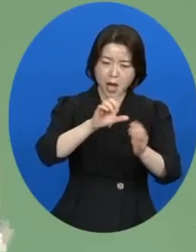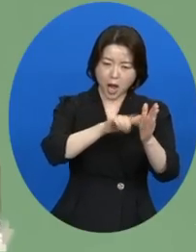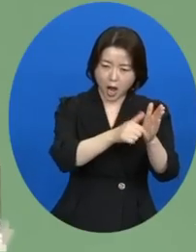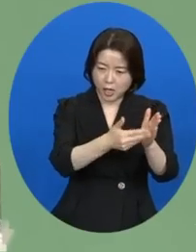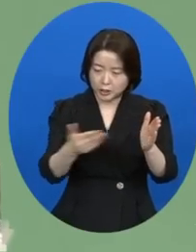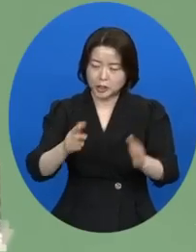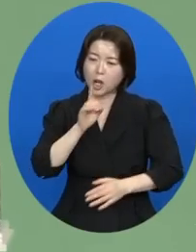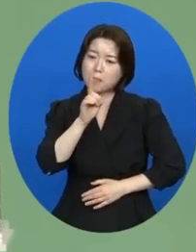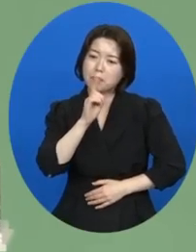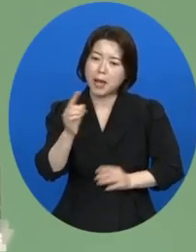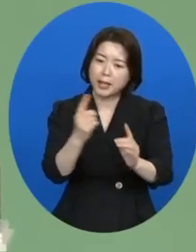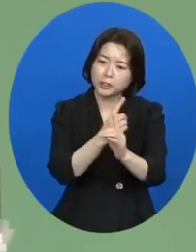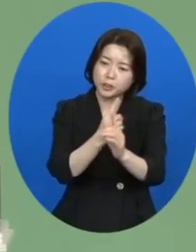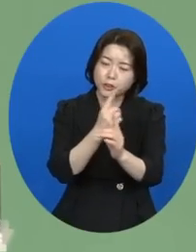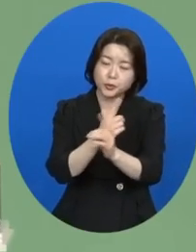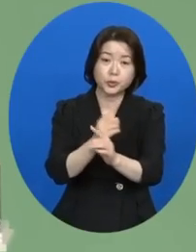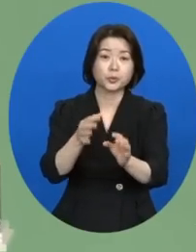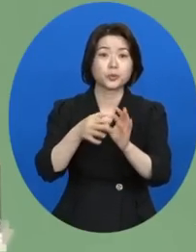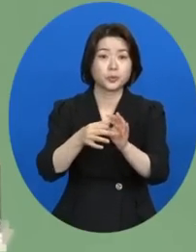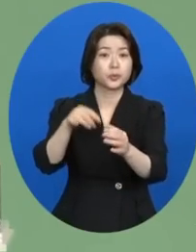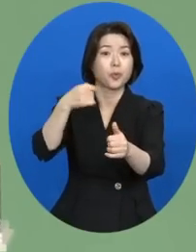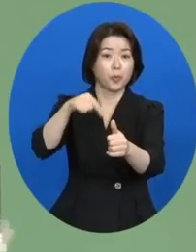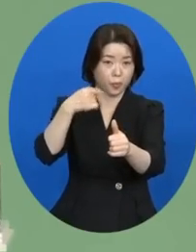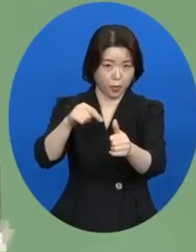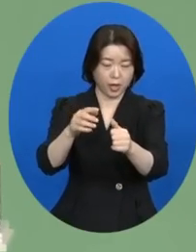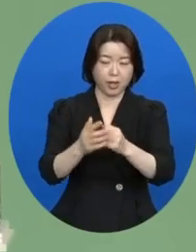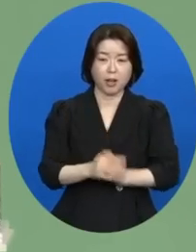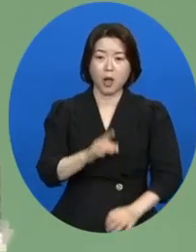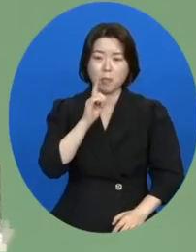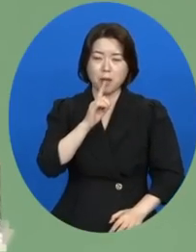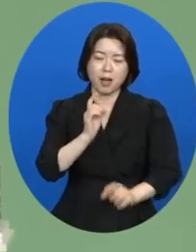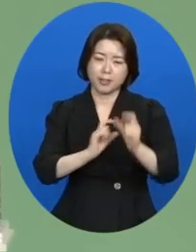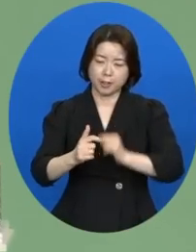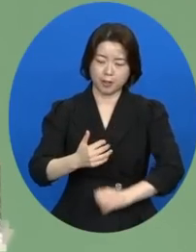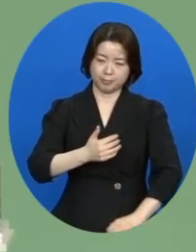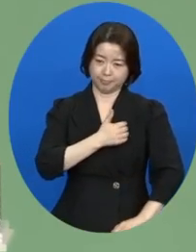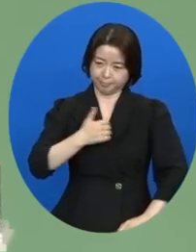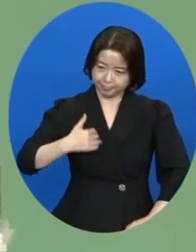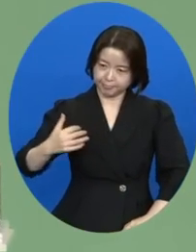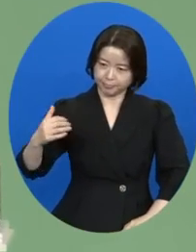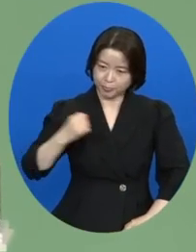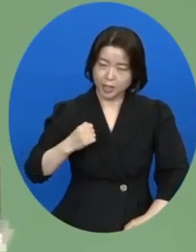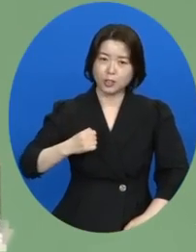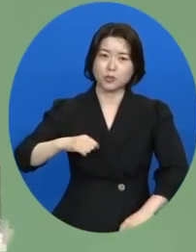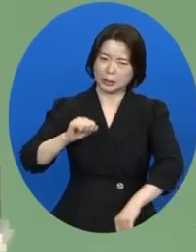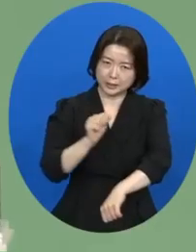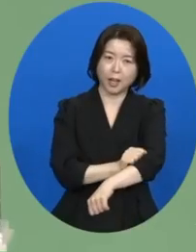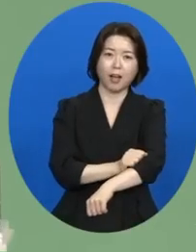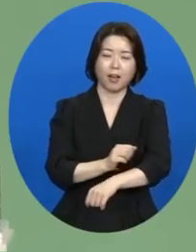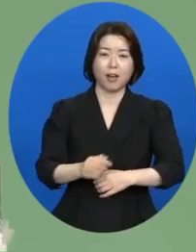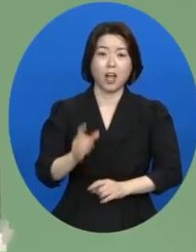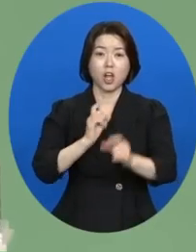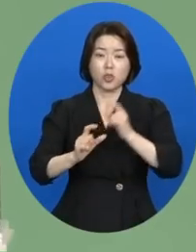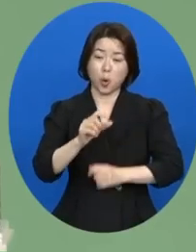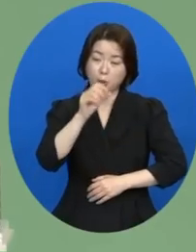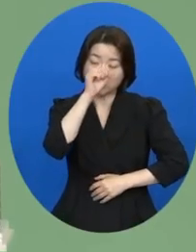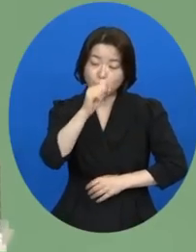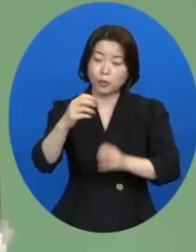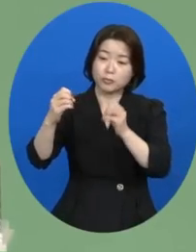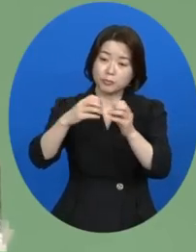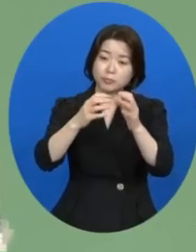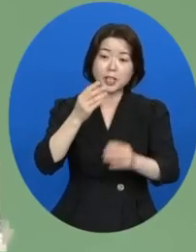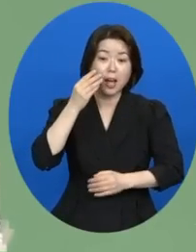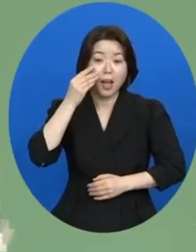언어 치료를 통해 말하기에 더욱 자신을 가지게 되었고 보다 나은